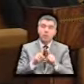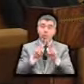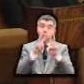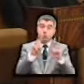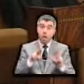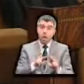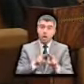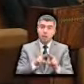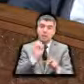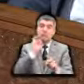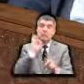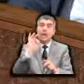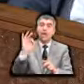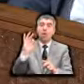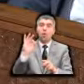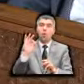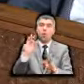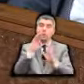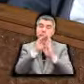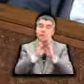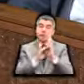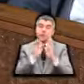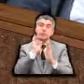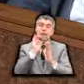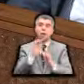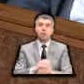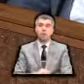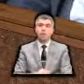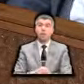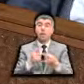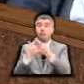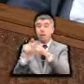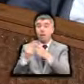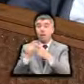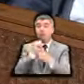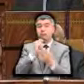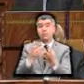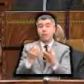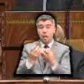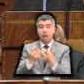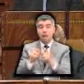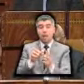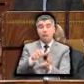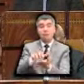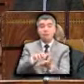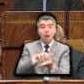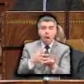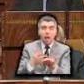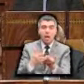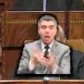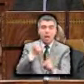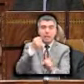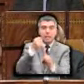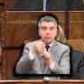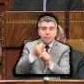فقط لذوي الحقوق الأصليين، شيء الذي تسبب في حرمان مجموعة من مستغلي هذه الأراضي الفلاحية من الحصول على